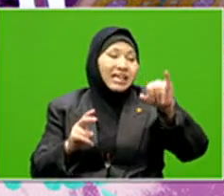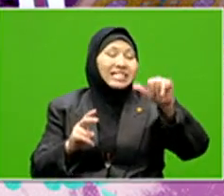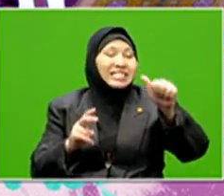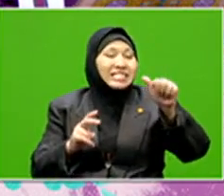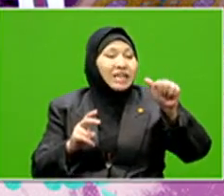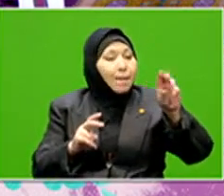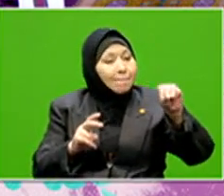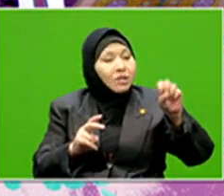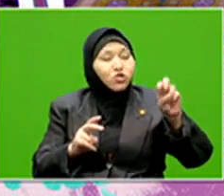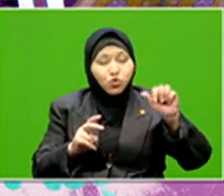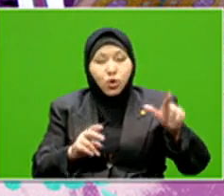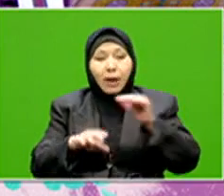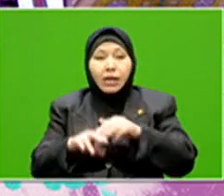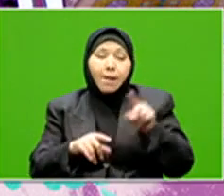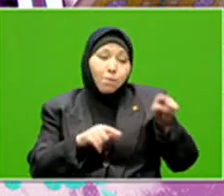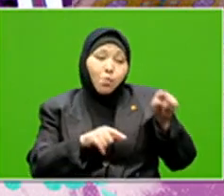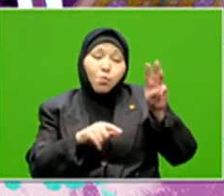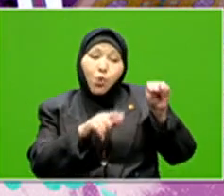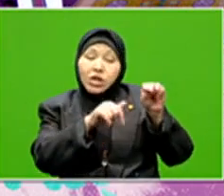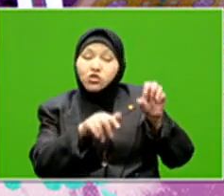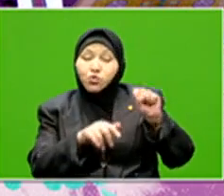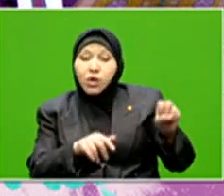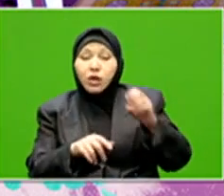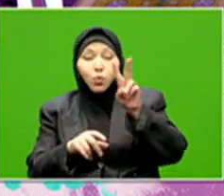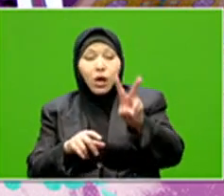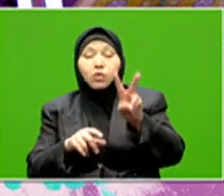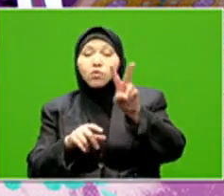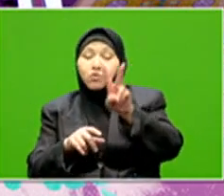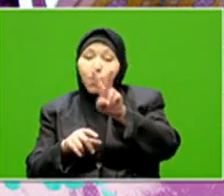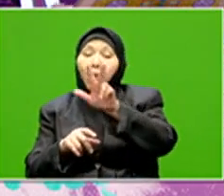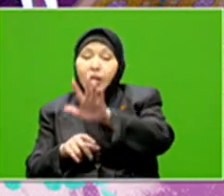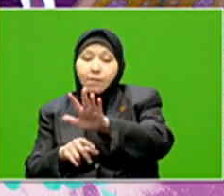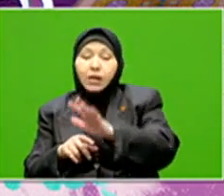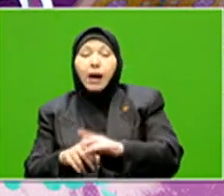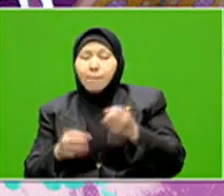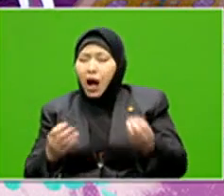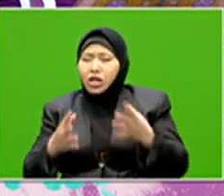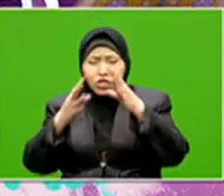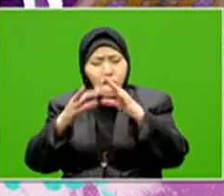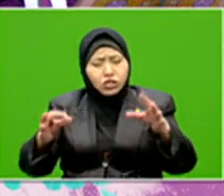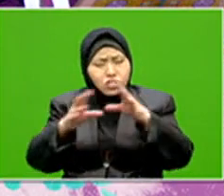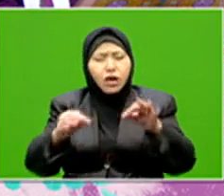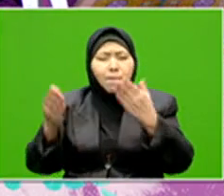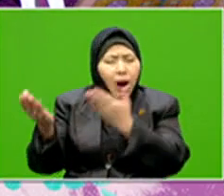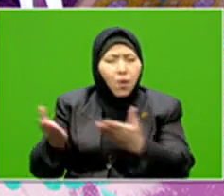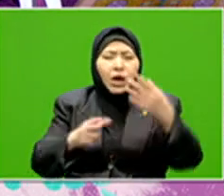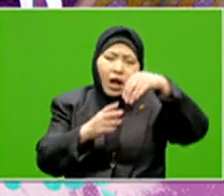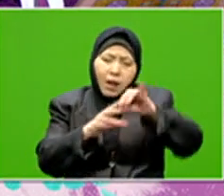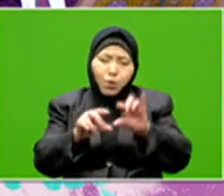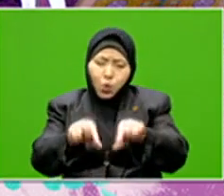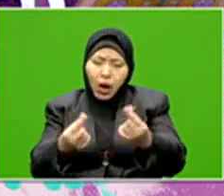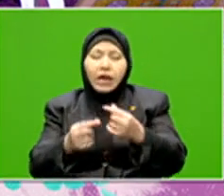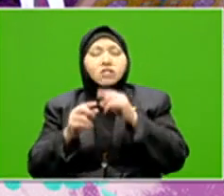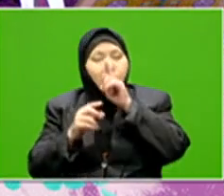penghujung, pada muka surat 235. Banyak kisah-kisah yang dibawakan dalam Al-Quran ini, dan pastinya dalam surah